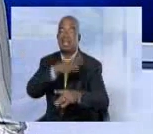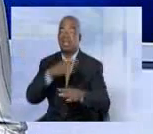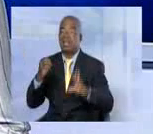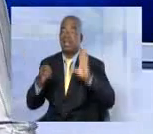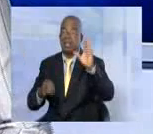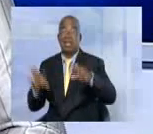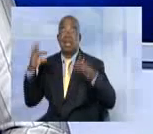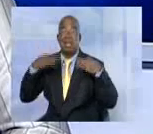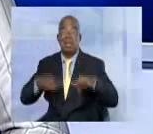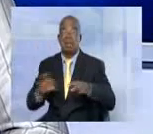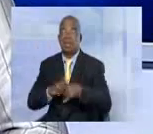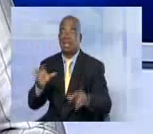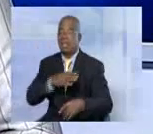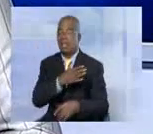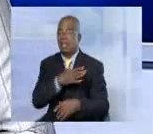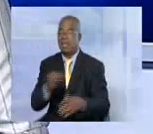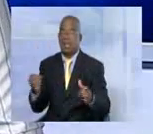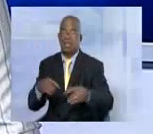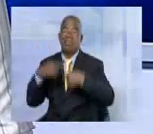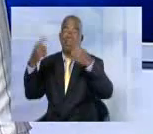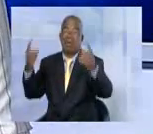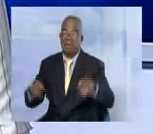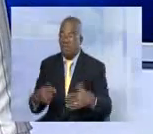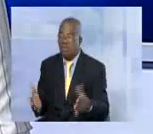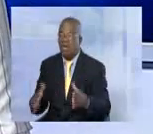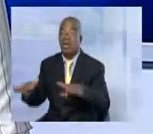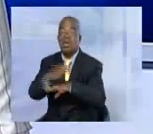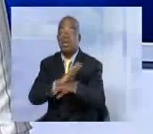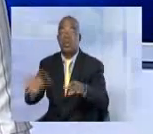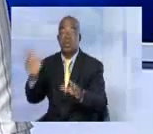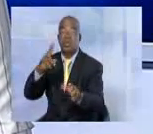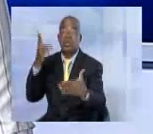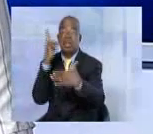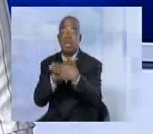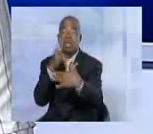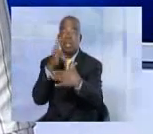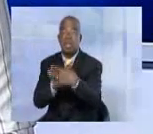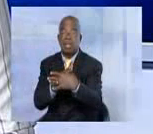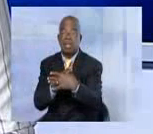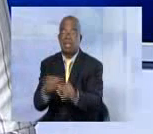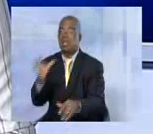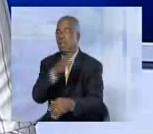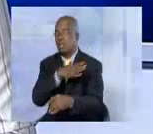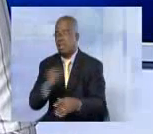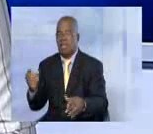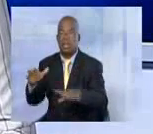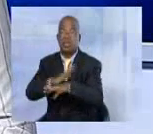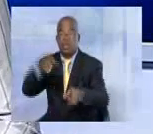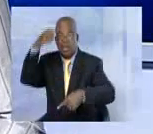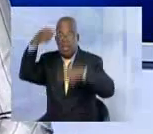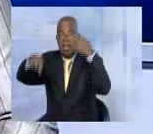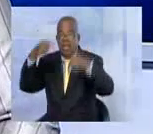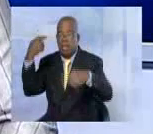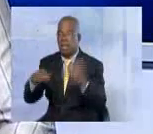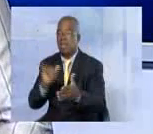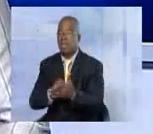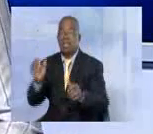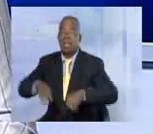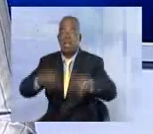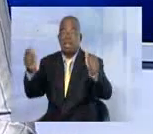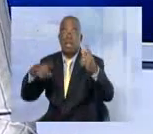juridiques et psychologiques gratuites. D'autres donnent leur sang pour sauver des vies. Ces actions de solidarité se poursuivent jusqu'à